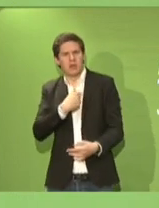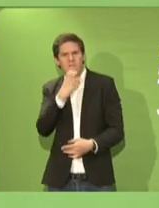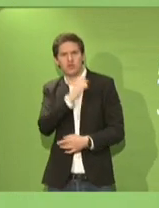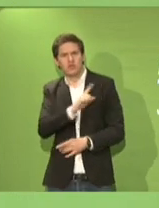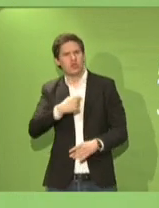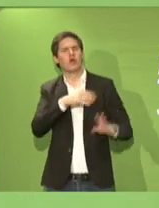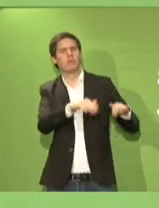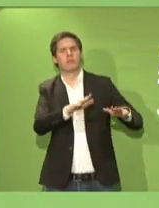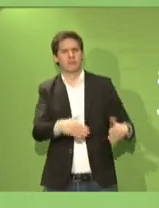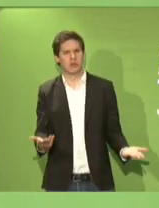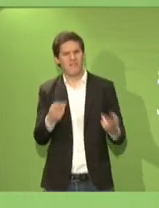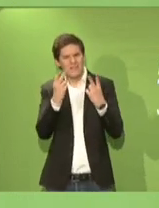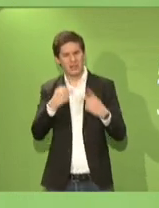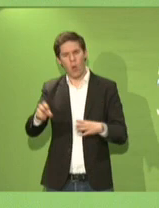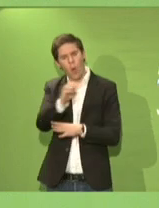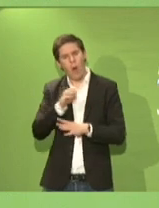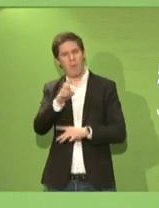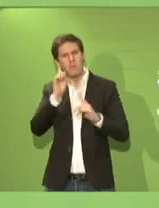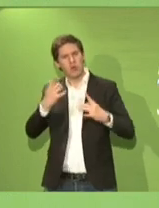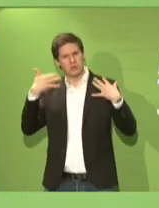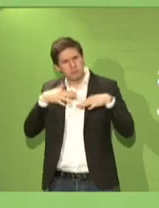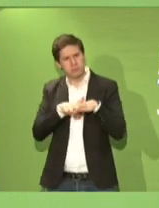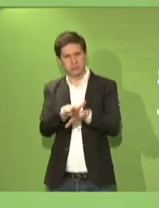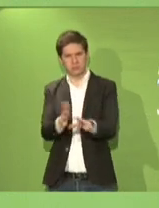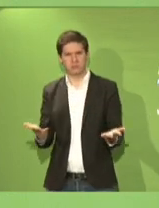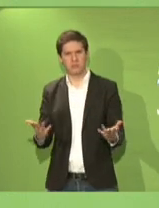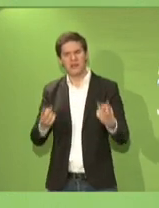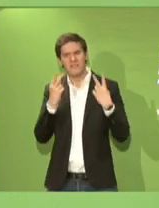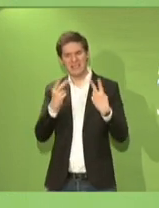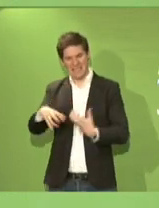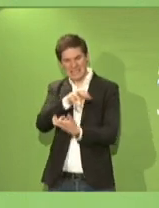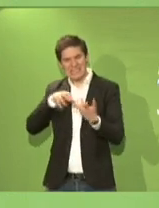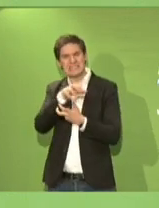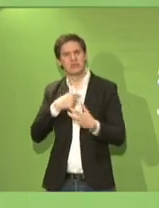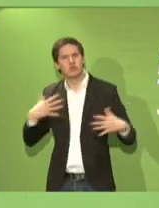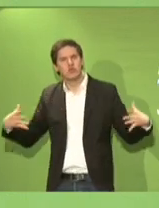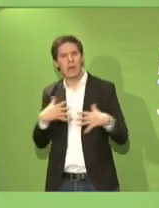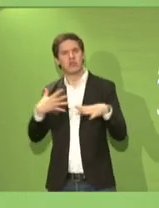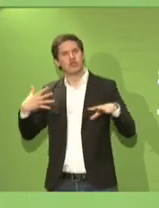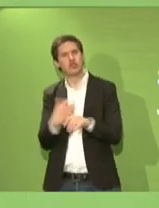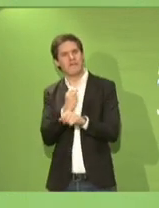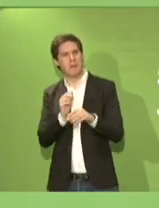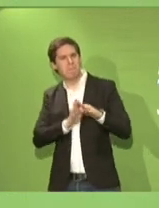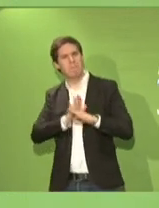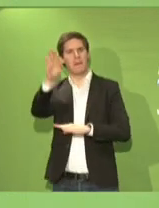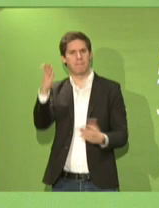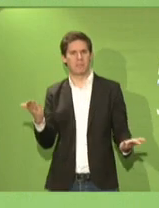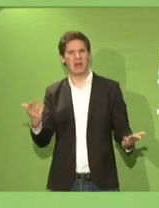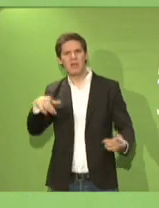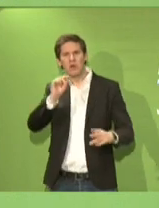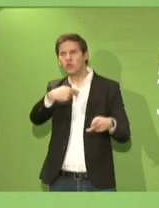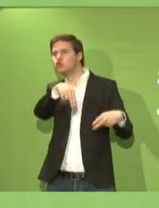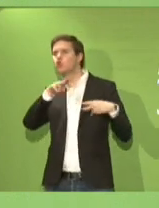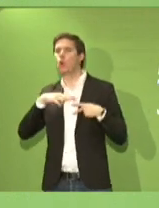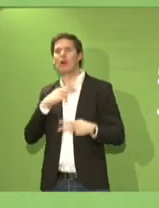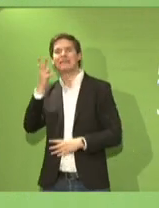die Integration Europas vorantreiben, dass wir zusammen aus der Krise kommen. Da ist ein Zurück in die Nationalstaatlichkeit der